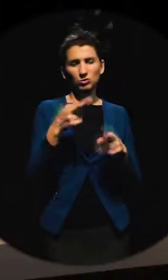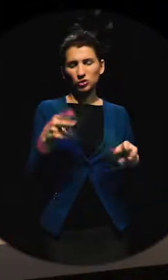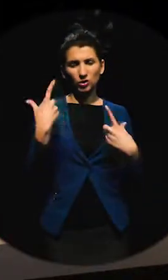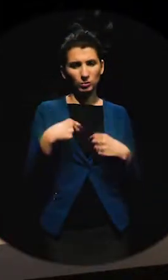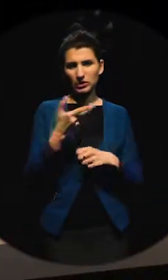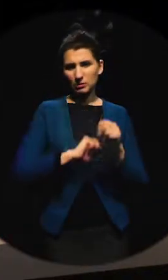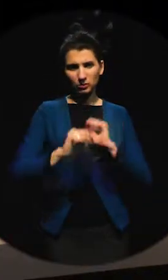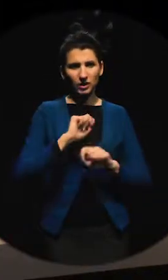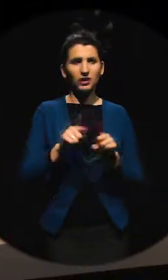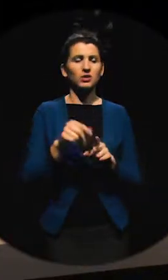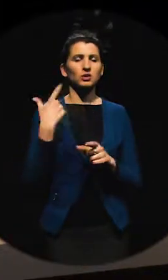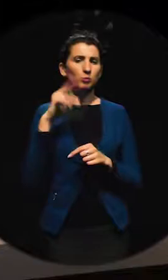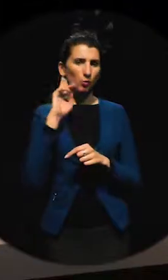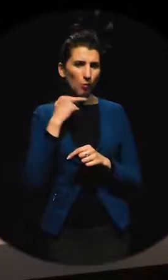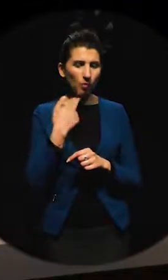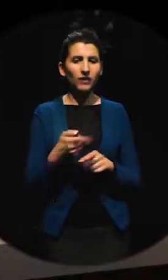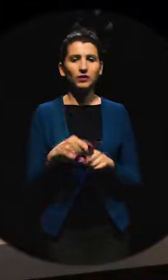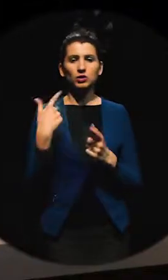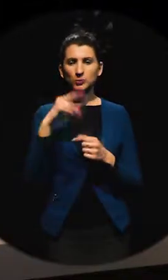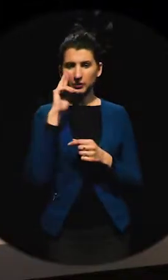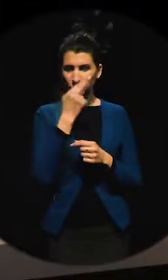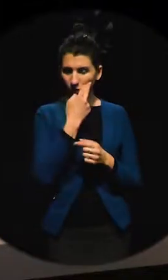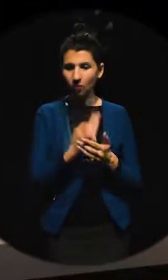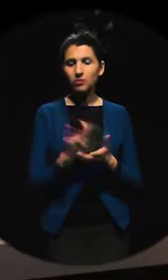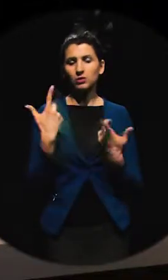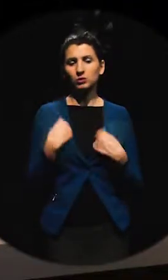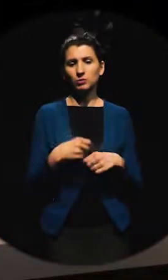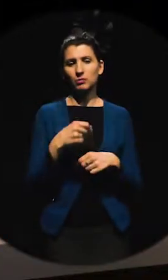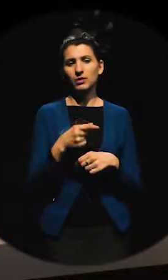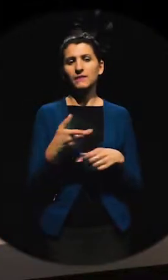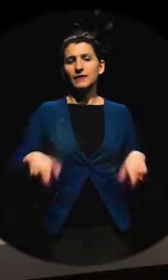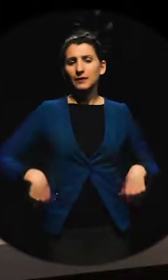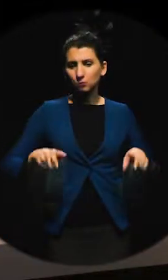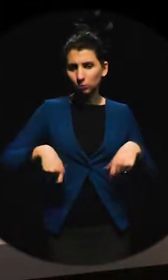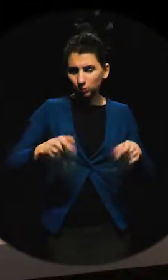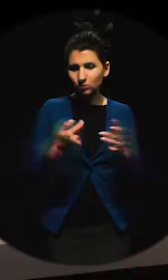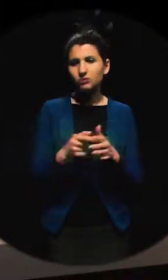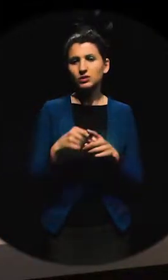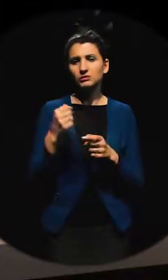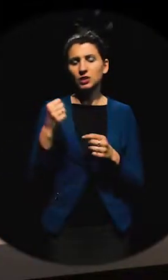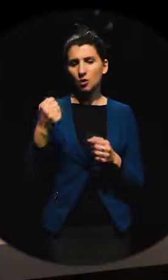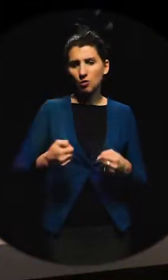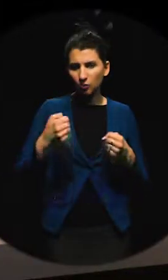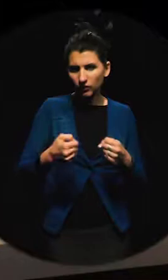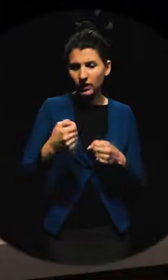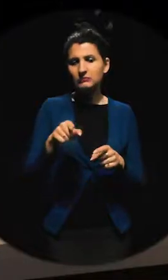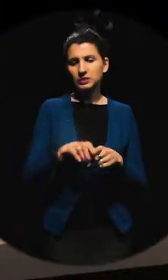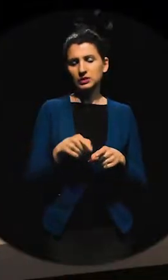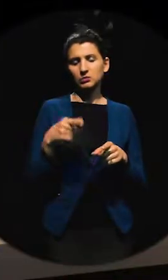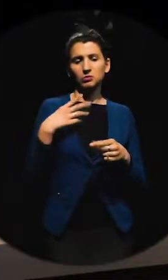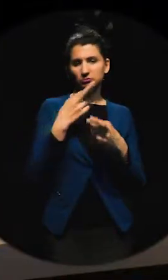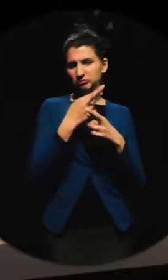niepełnosprawnościami. Osoby głuche, osoby niewidome, osoby poruszające się na wózku, o kulach, z różnego